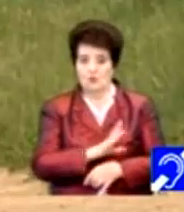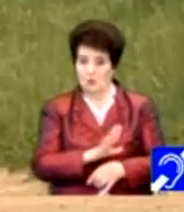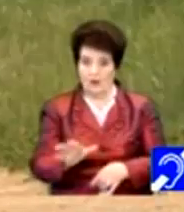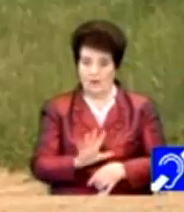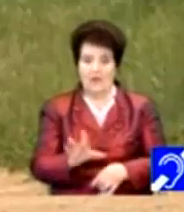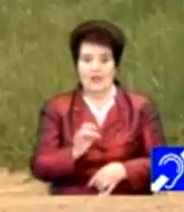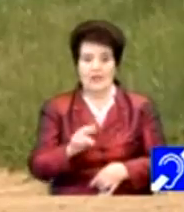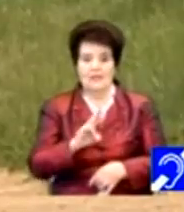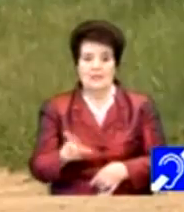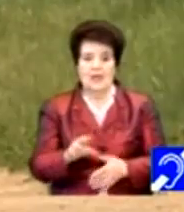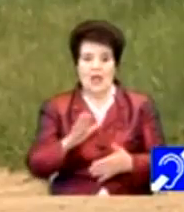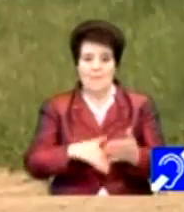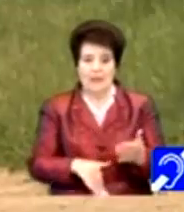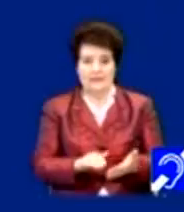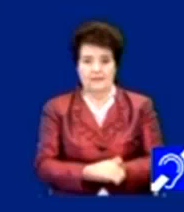face riscă amenzi de la...